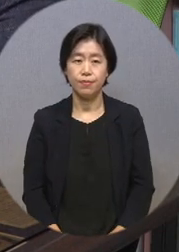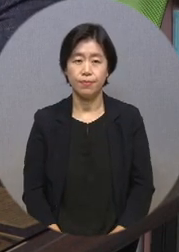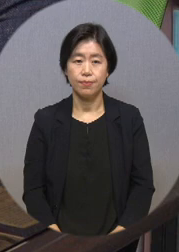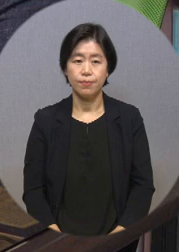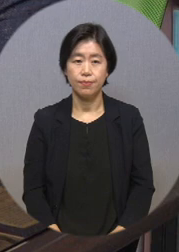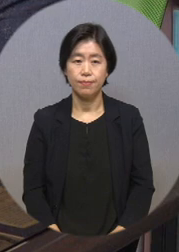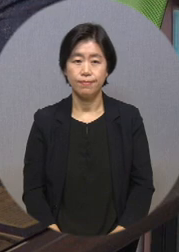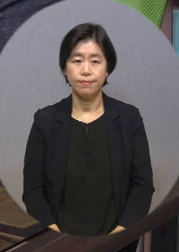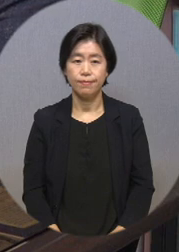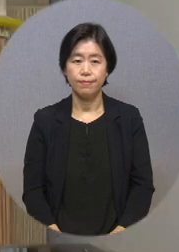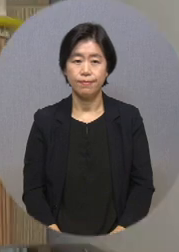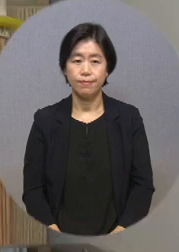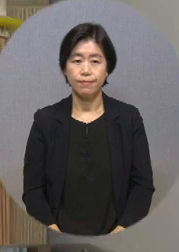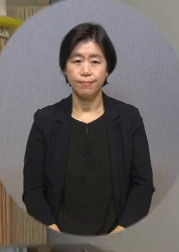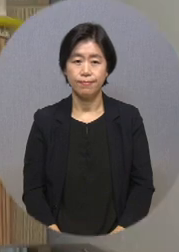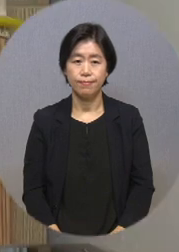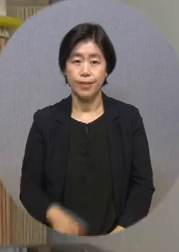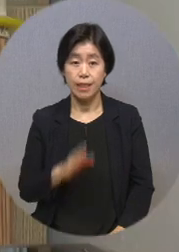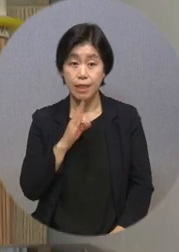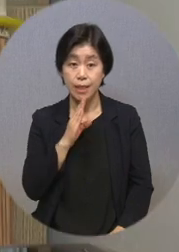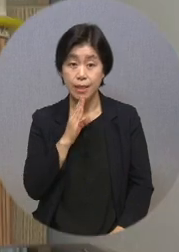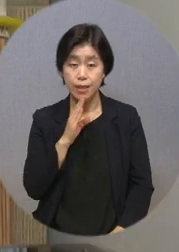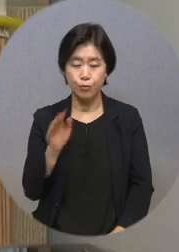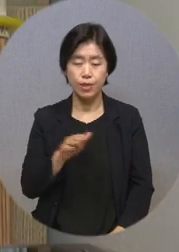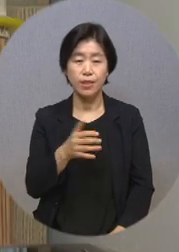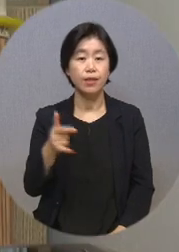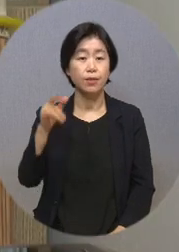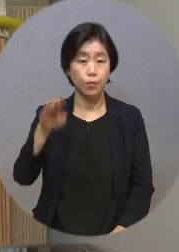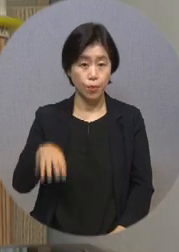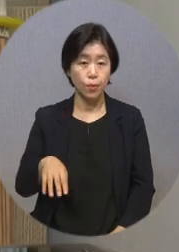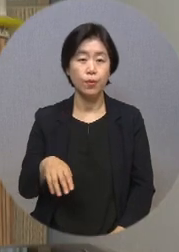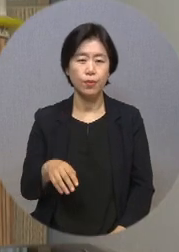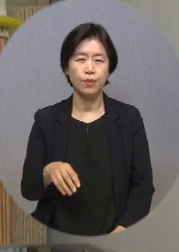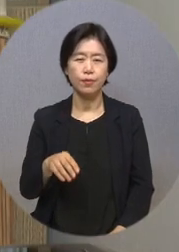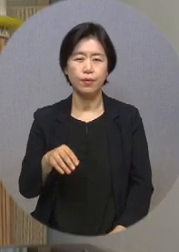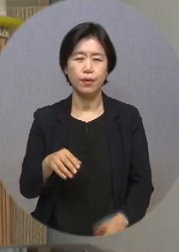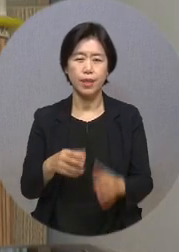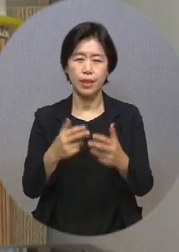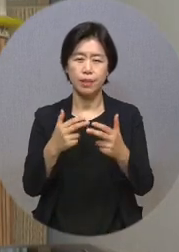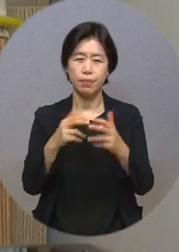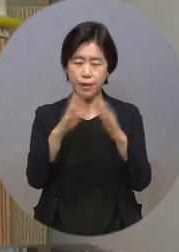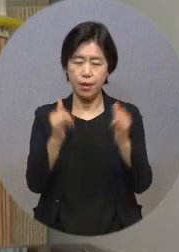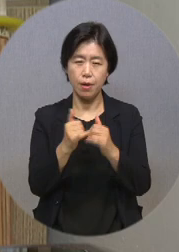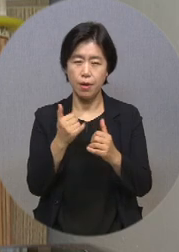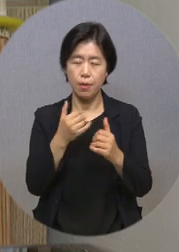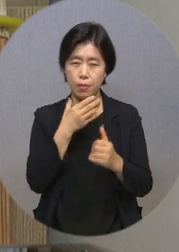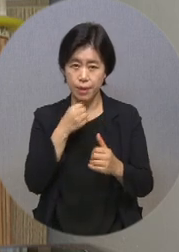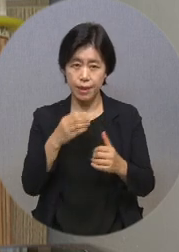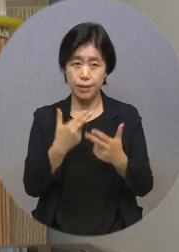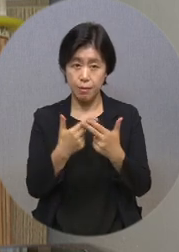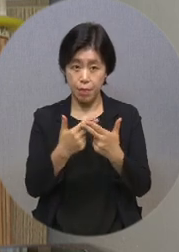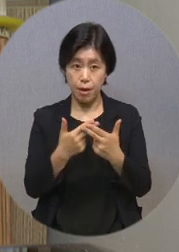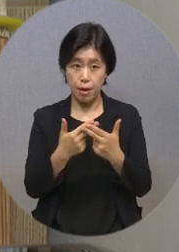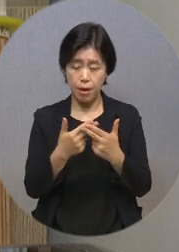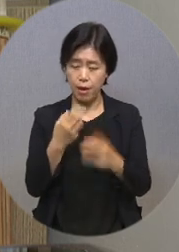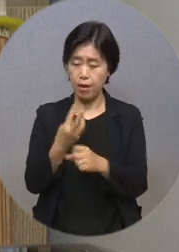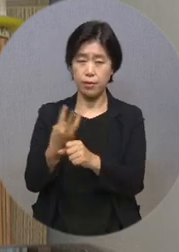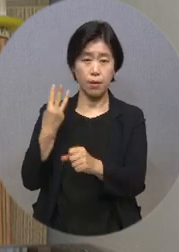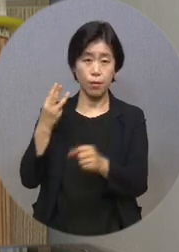그 부분들은 사실 우리 그 세종시 사회복지협의회가 지난 3년 동안 적지 않은